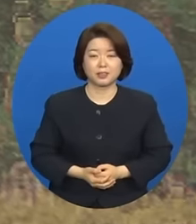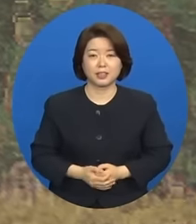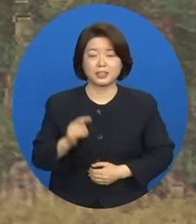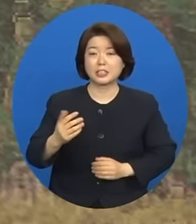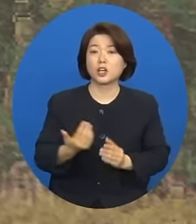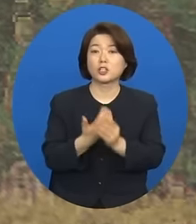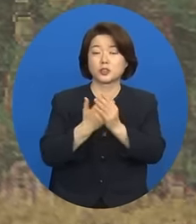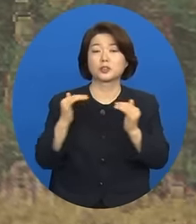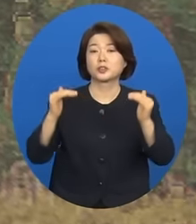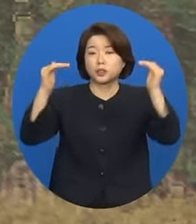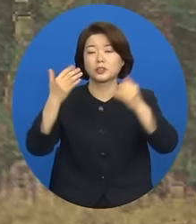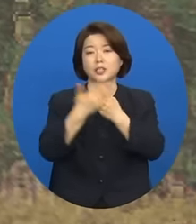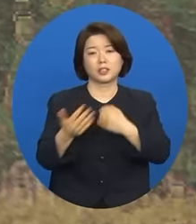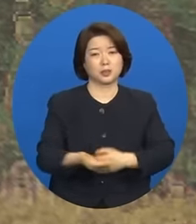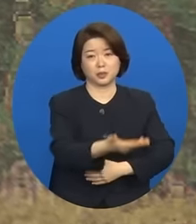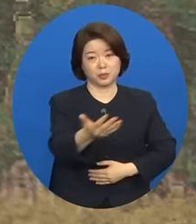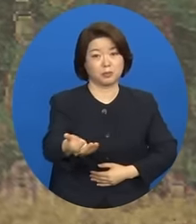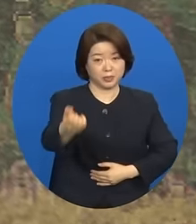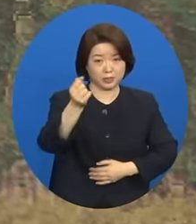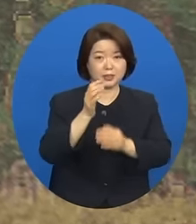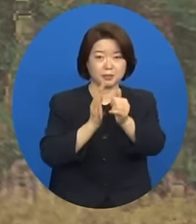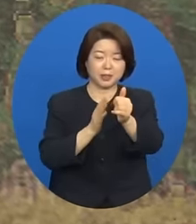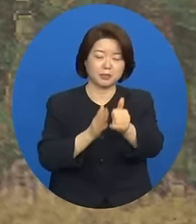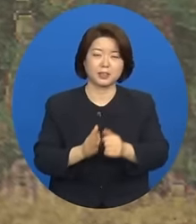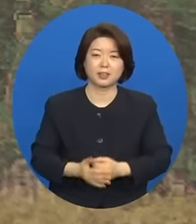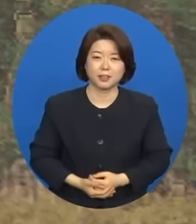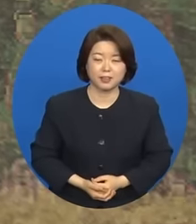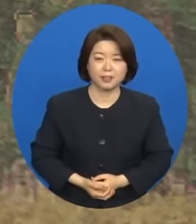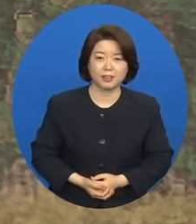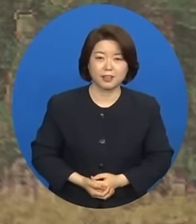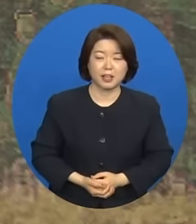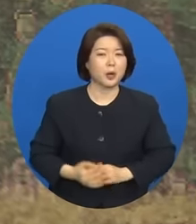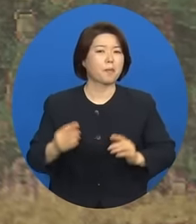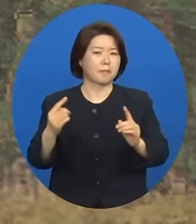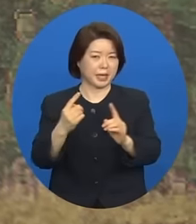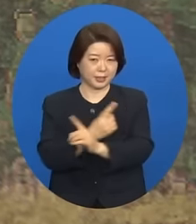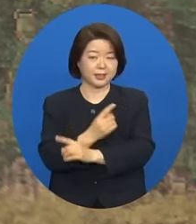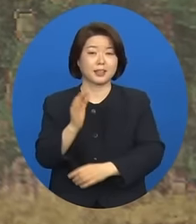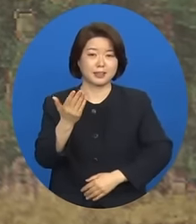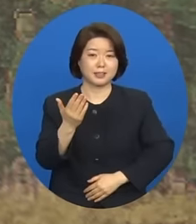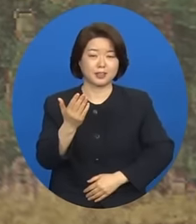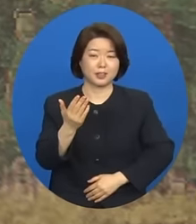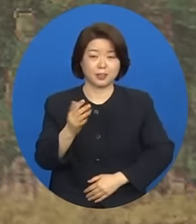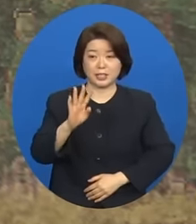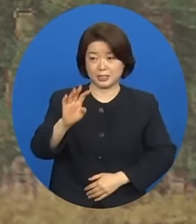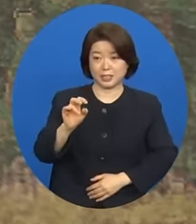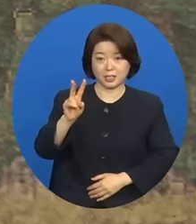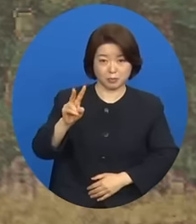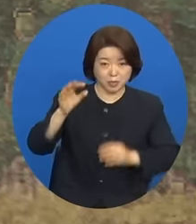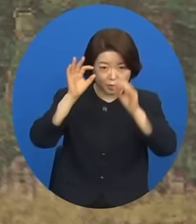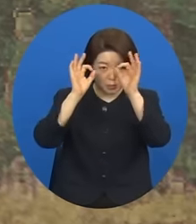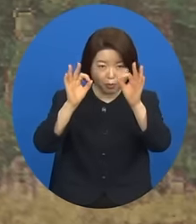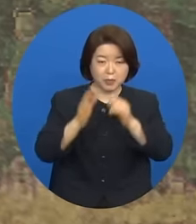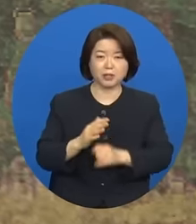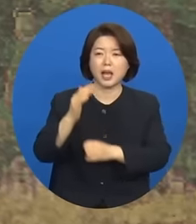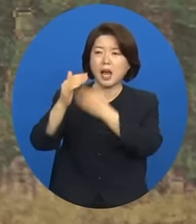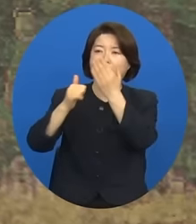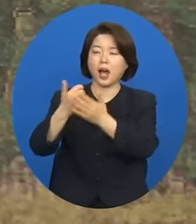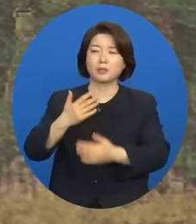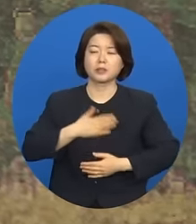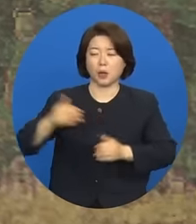은혜가 여러분들의 있기를 축복합니다. 그래서 달라진 거예요. 42절에 보니까 하나님께서 나와